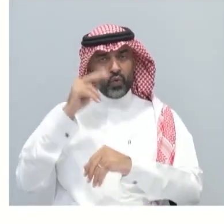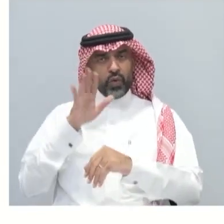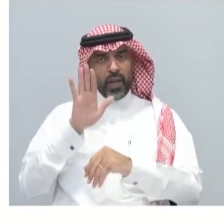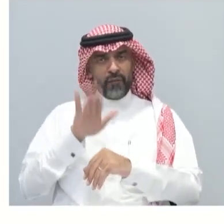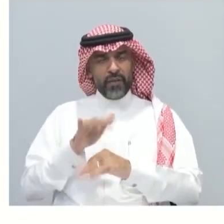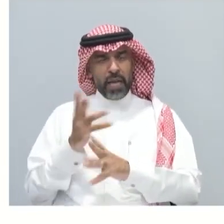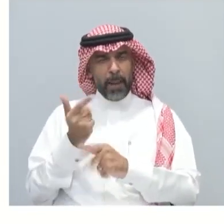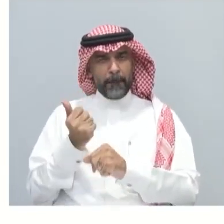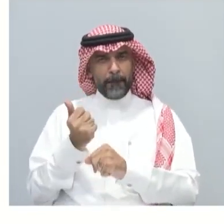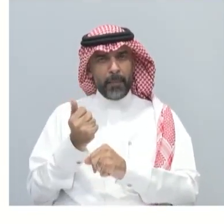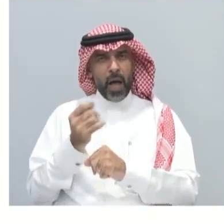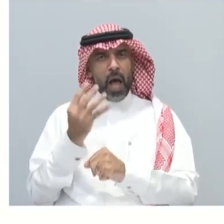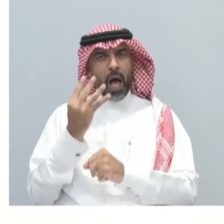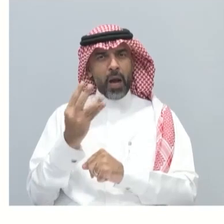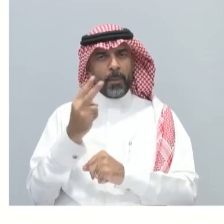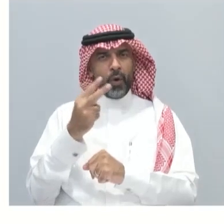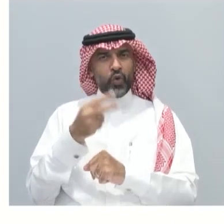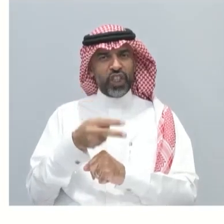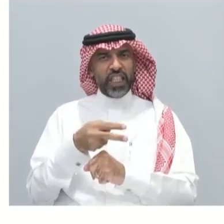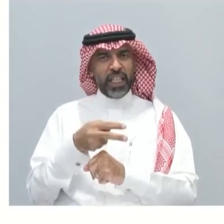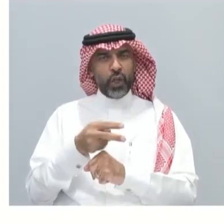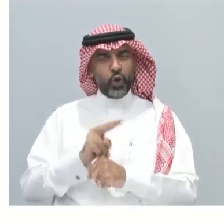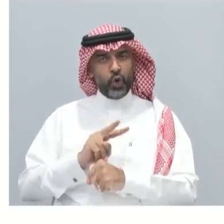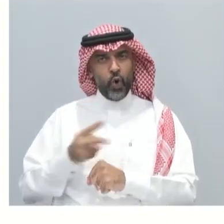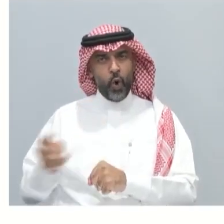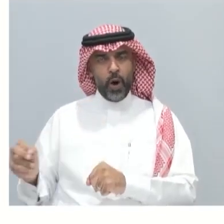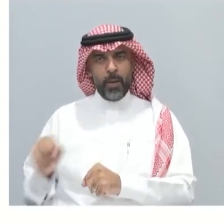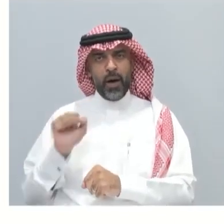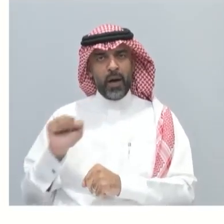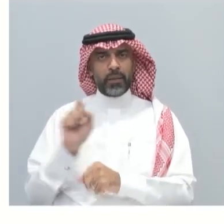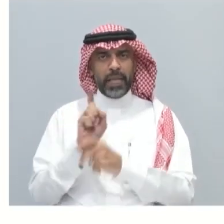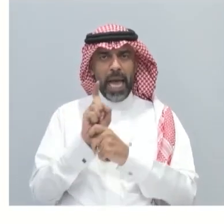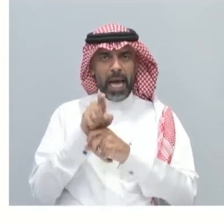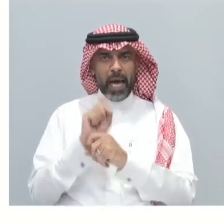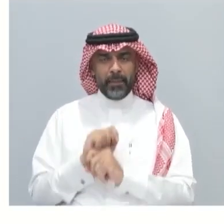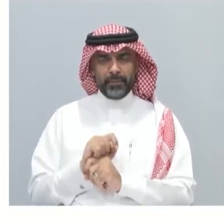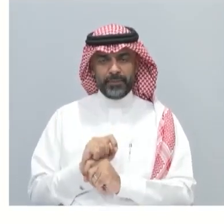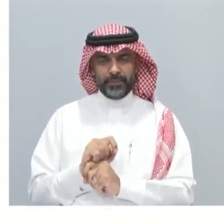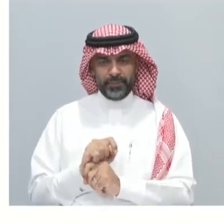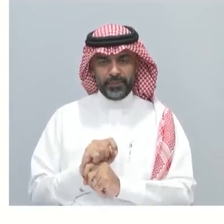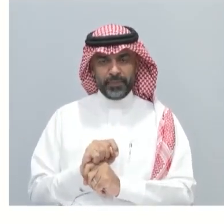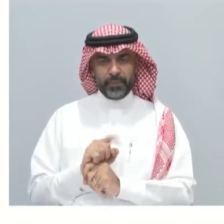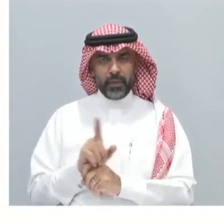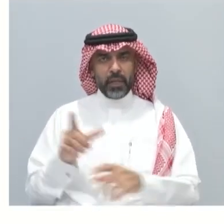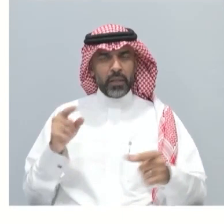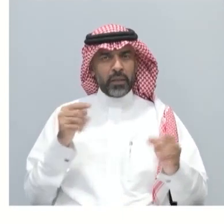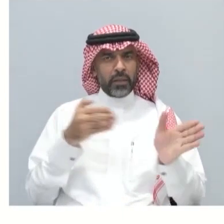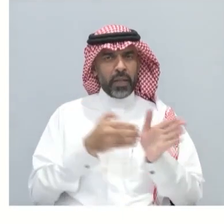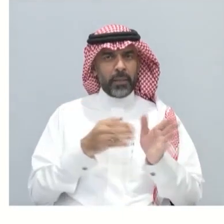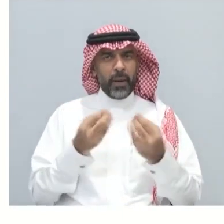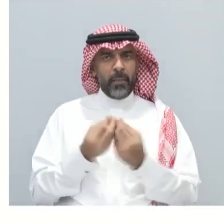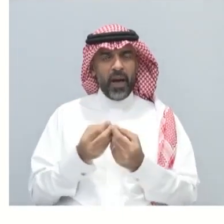يوجد تقريبا 24 نوع من العقارب تتبع فصيلتين